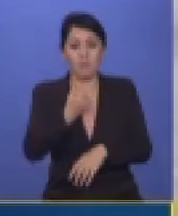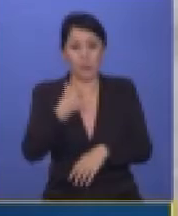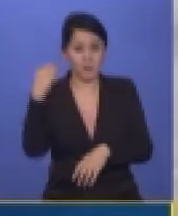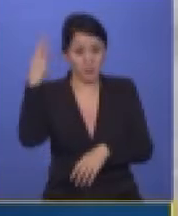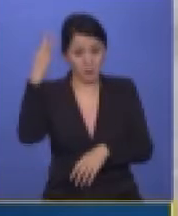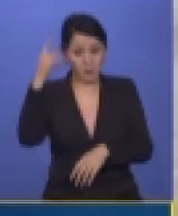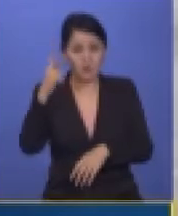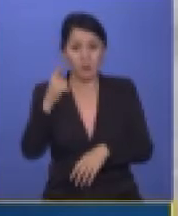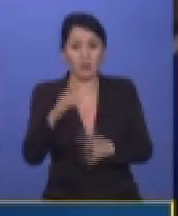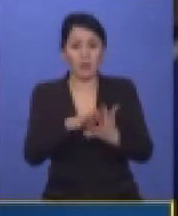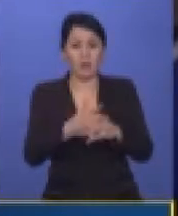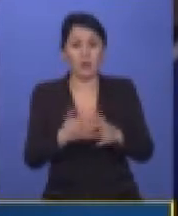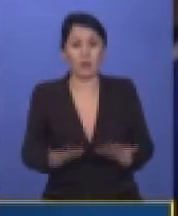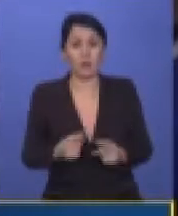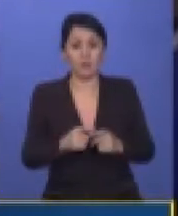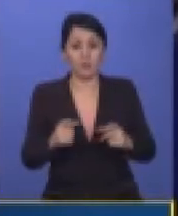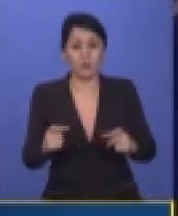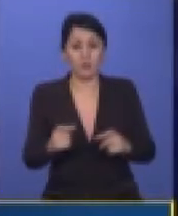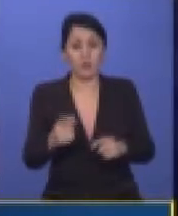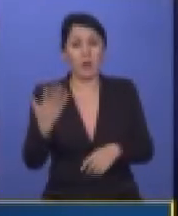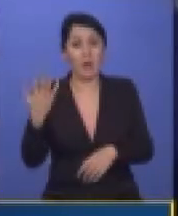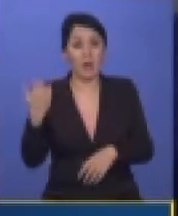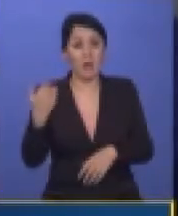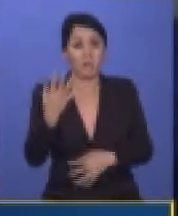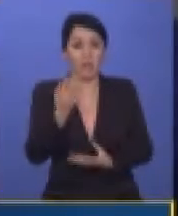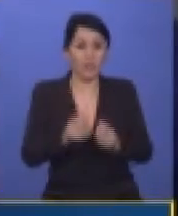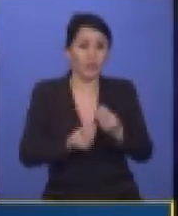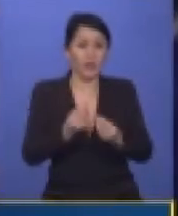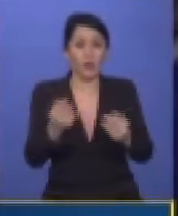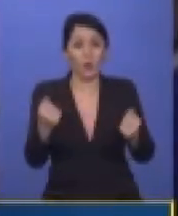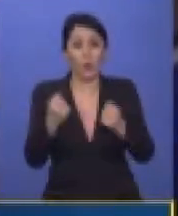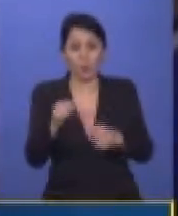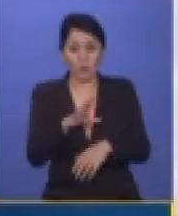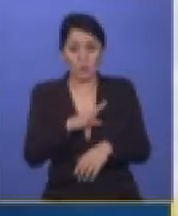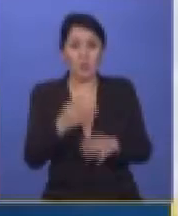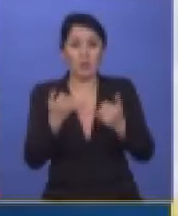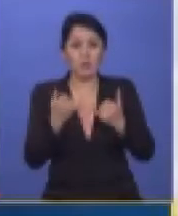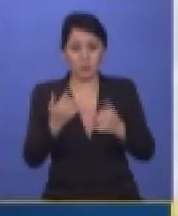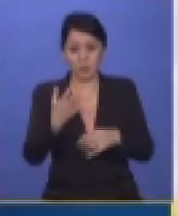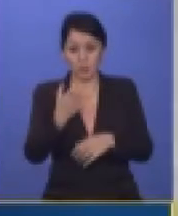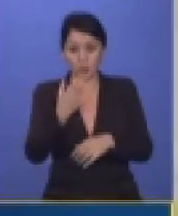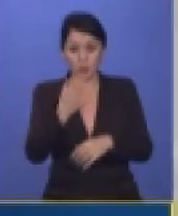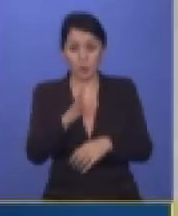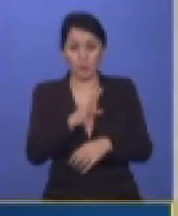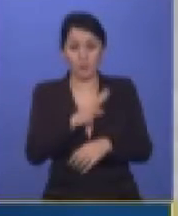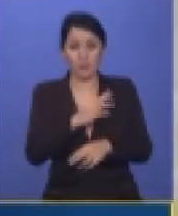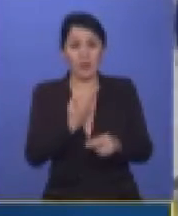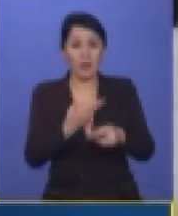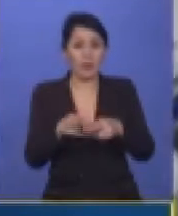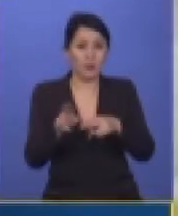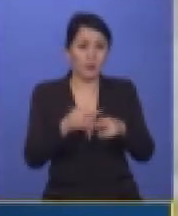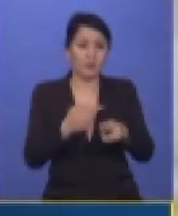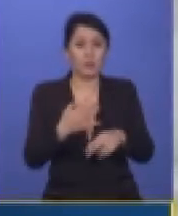говорят сельчане. Ну, раньше без крыши, без ничего было. Холодно было, сейчас теплее. Я контроверсом. Нам нужно,